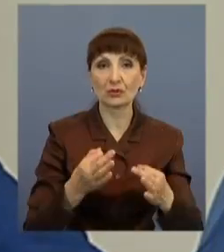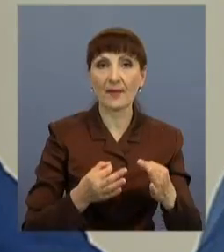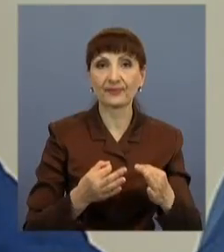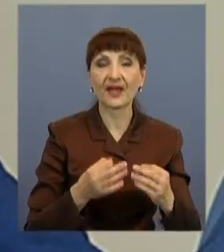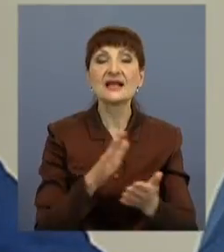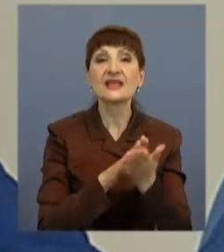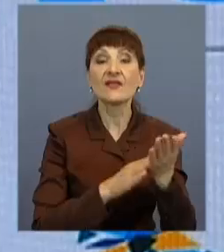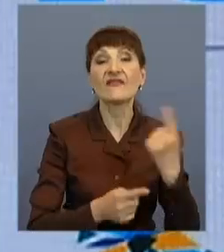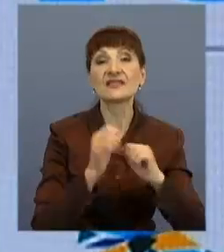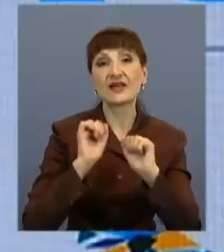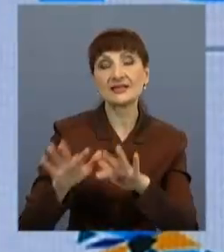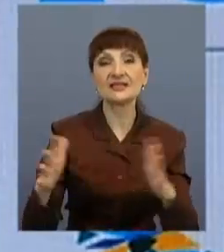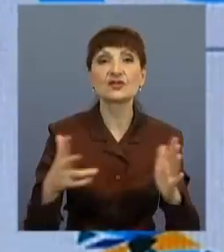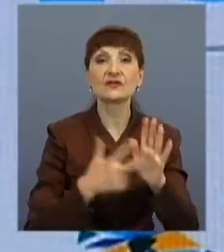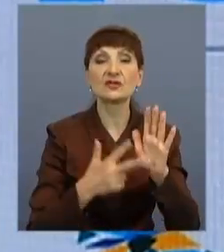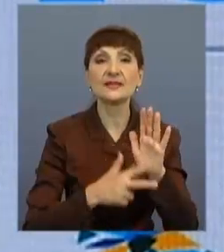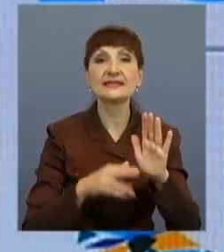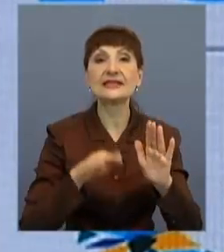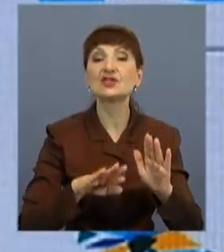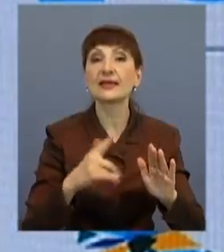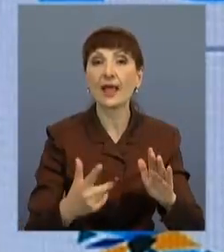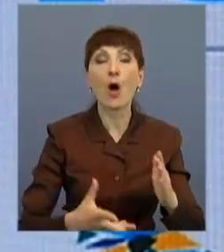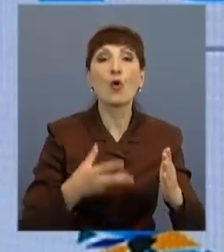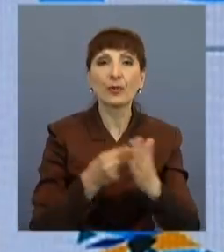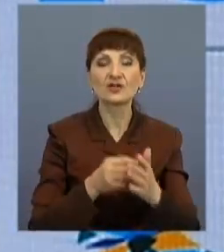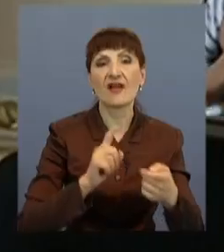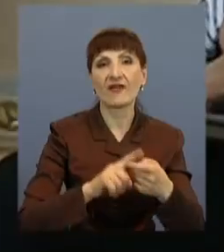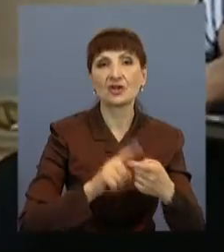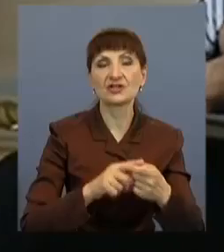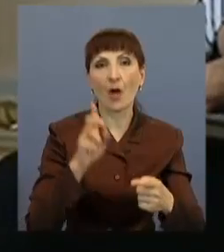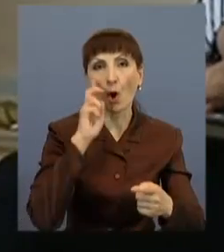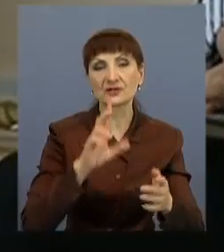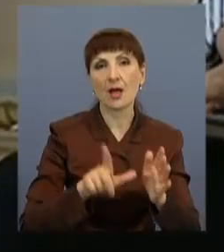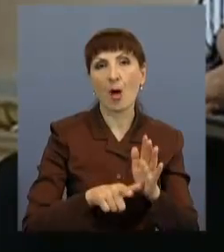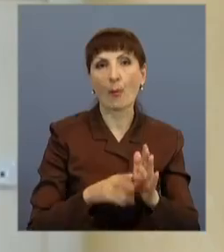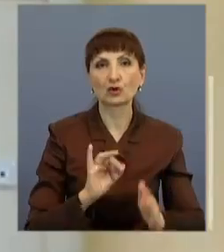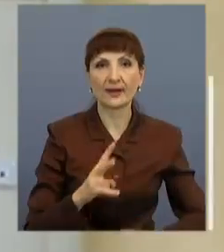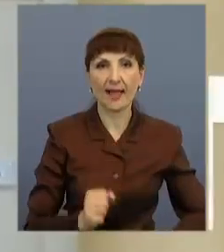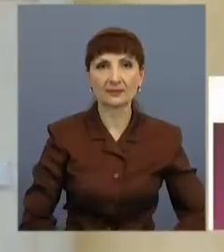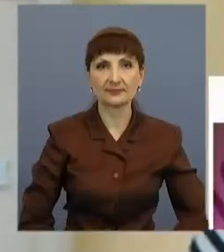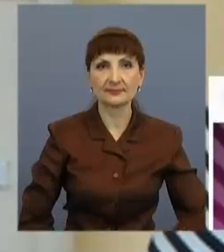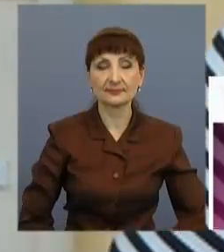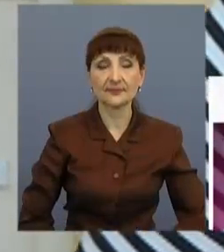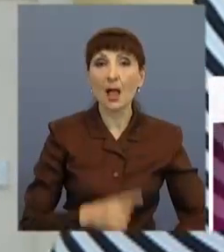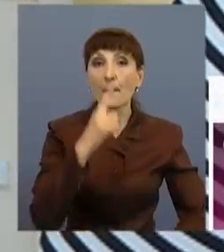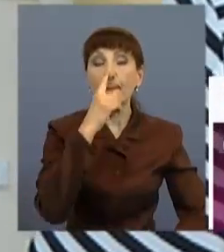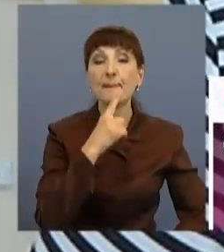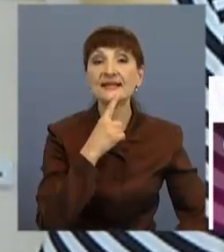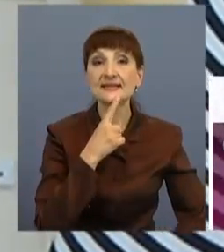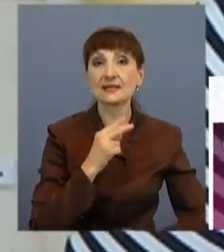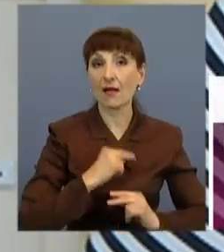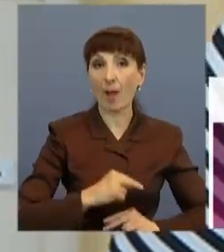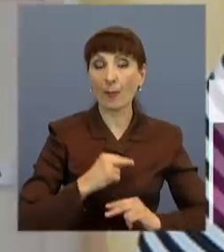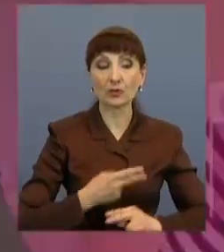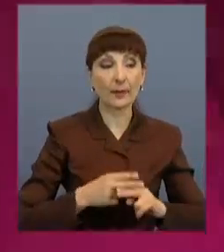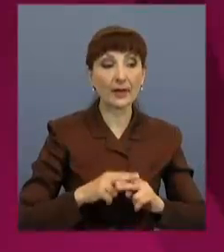Заявителям возвратили свыше 80 тысяч тенге, уплаченных в качестве госпошлины. Буквально месяц работы